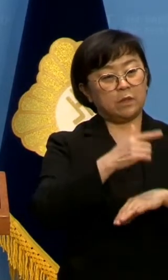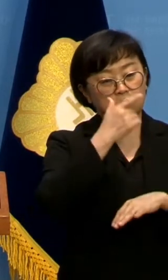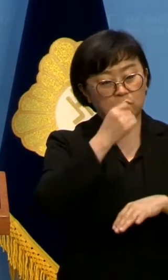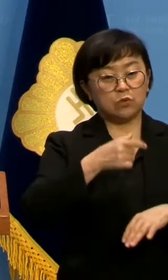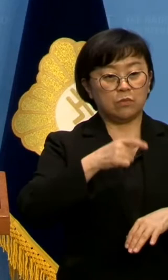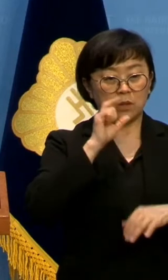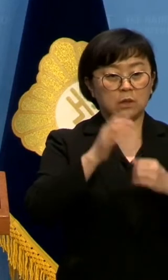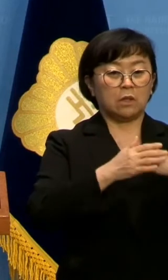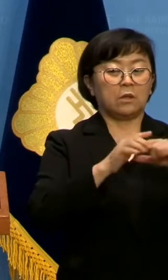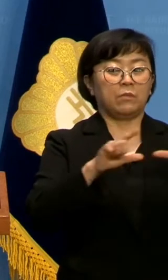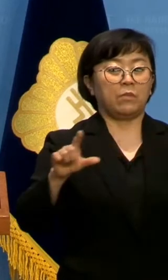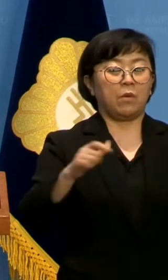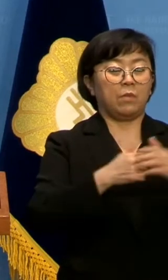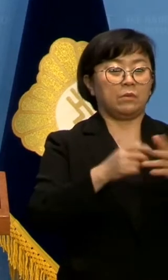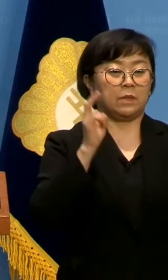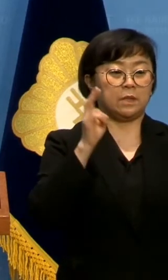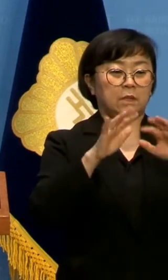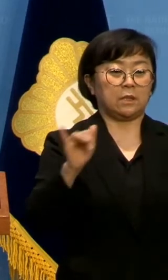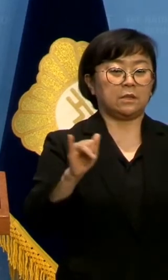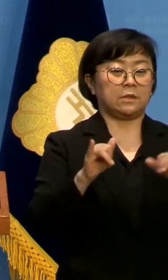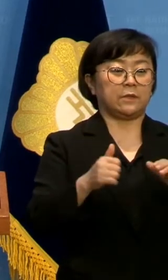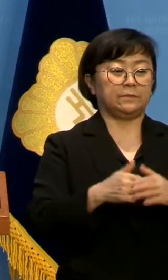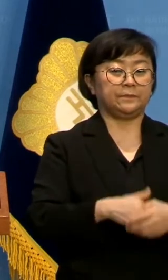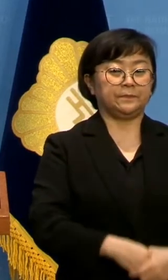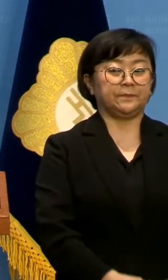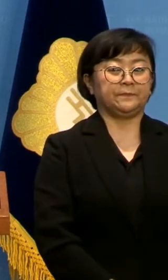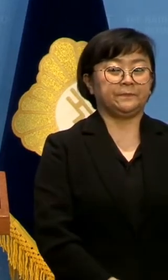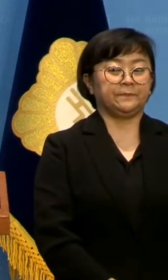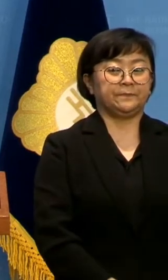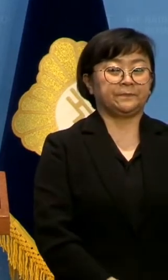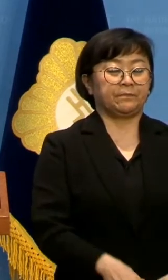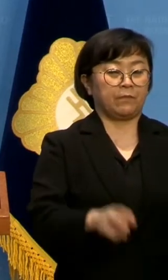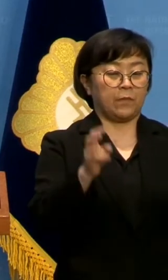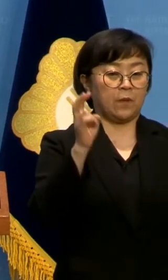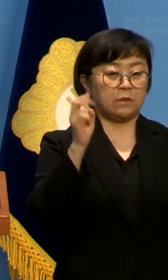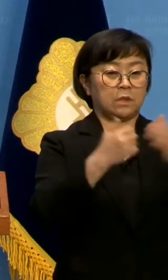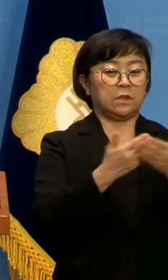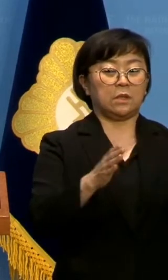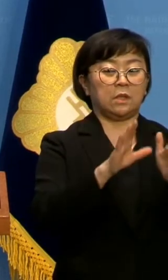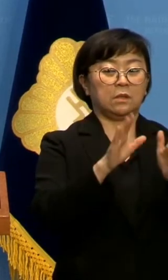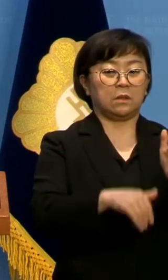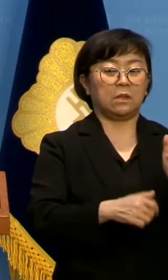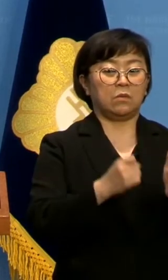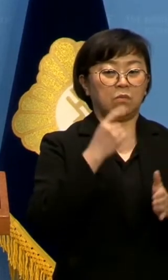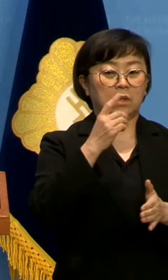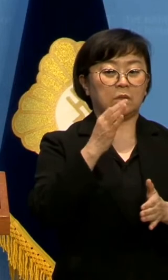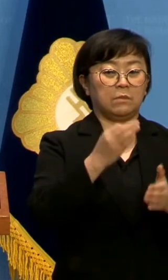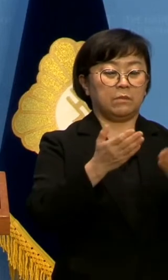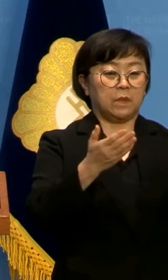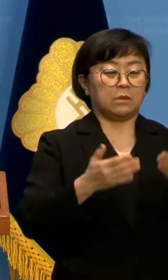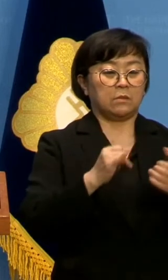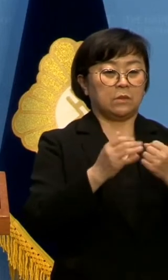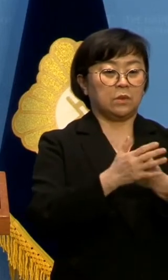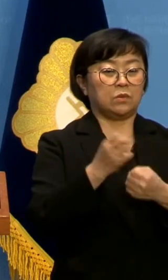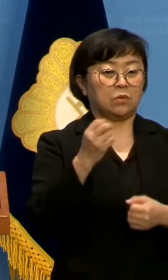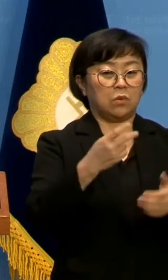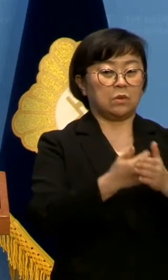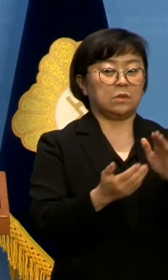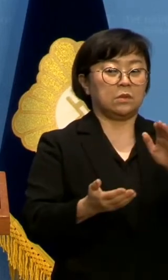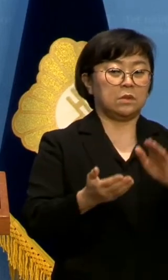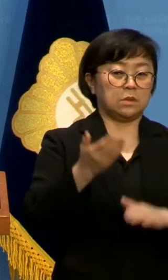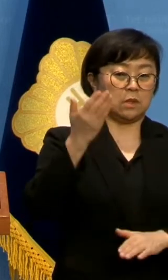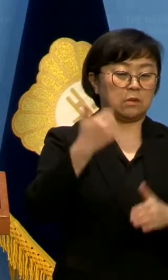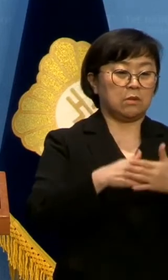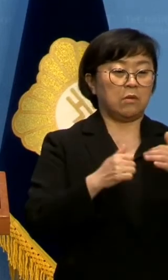기울이던 평범한 직장인이었습니다. 회사에서 일할 때도 월급 받는 만큼 혹은 그